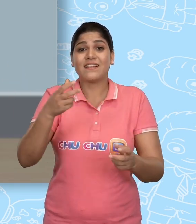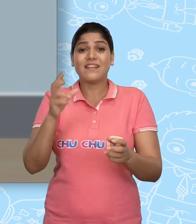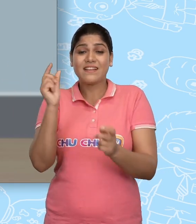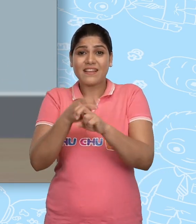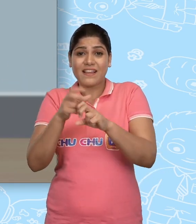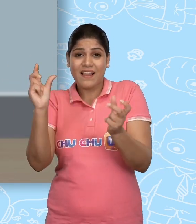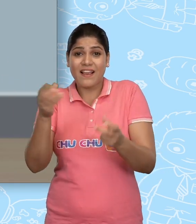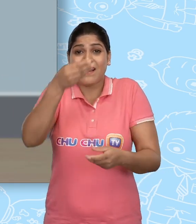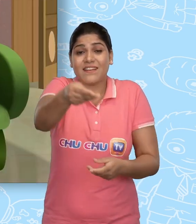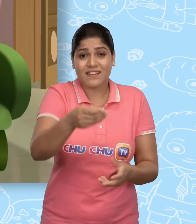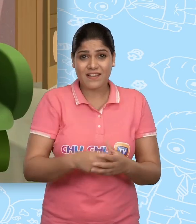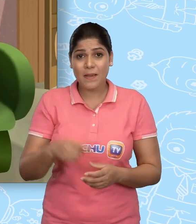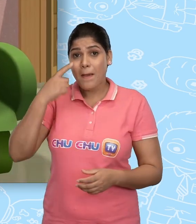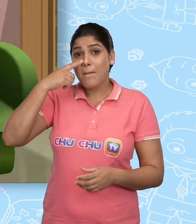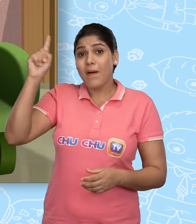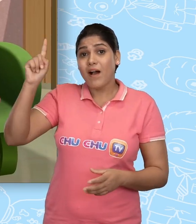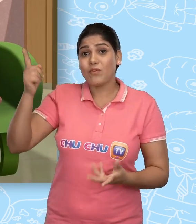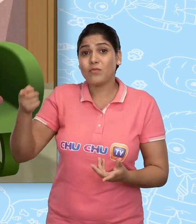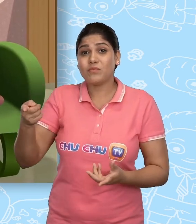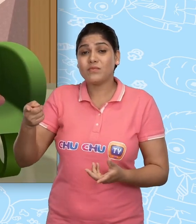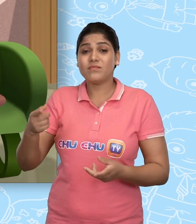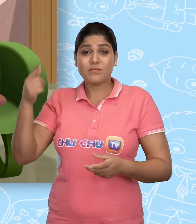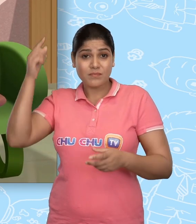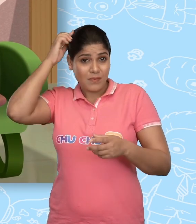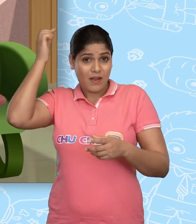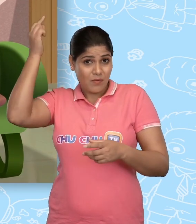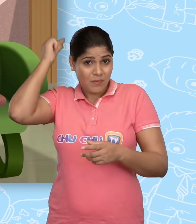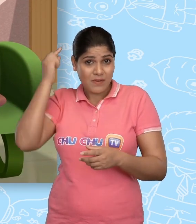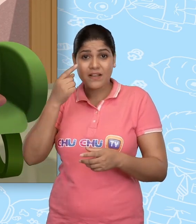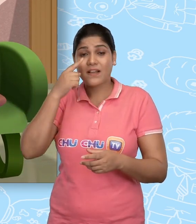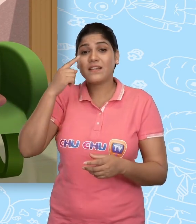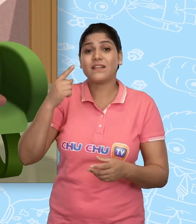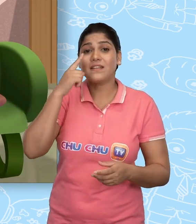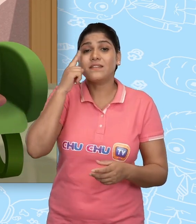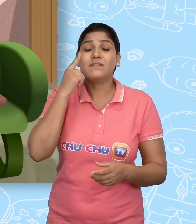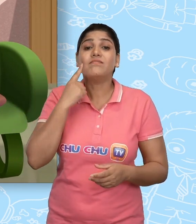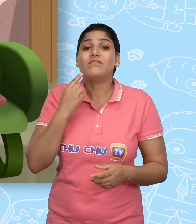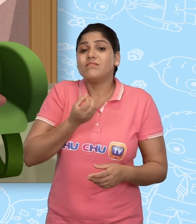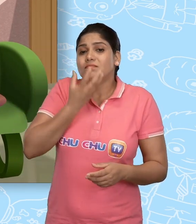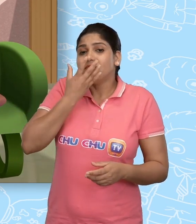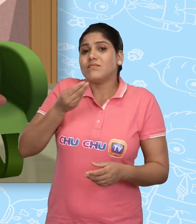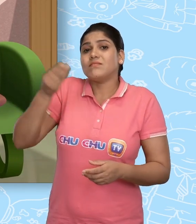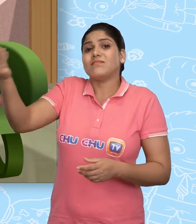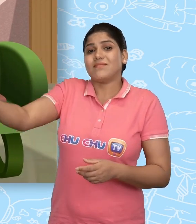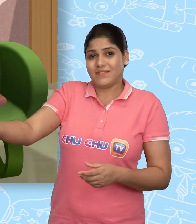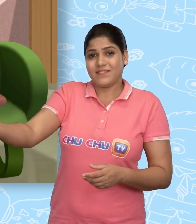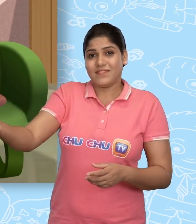लिए कंकड़ दिए। माँ को बालों में लगाने के लिए सूरजमुखी दिया।